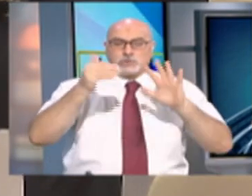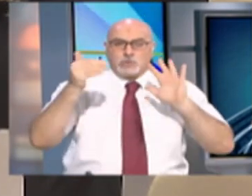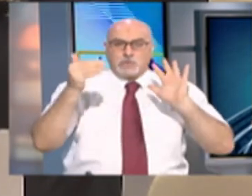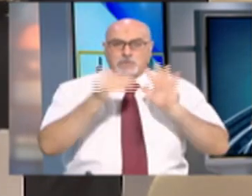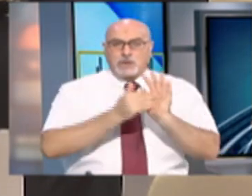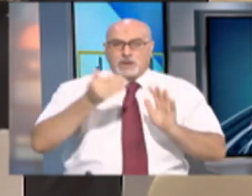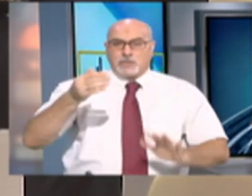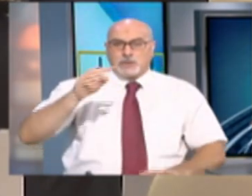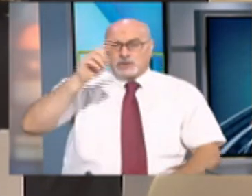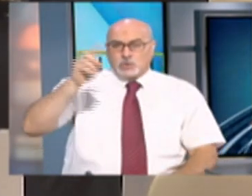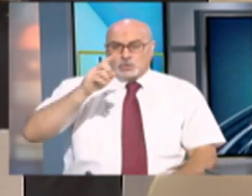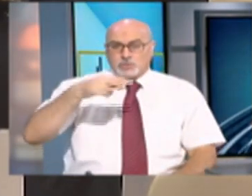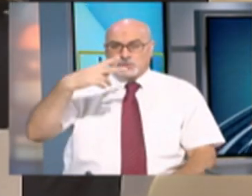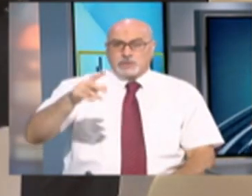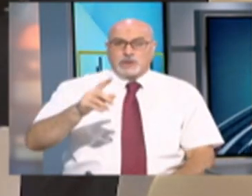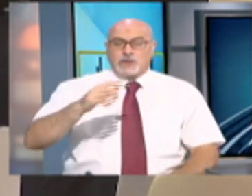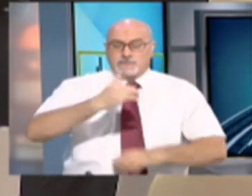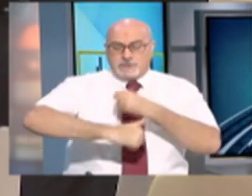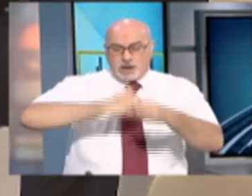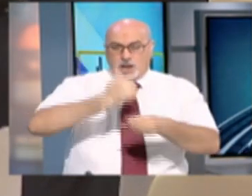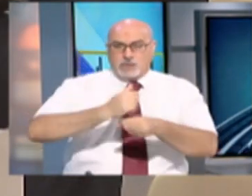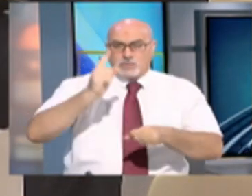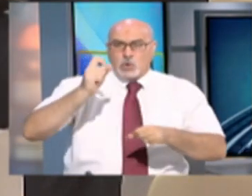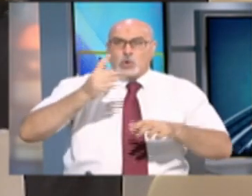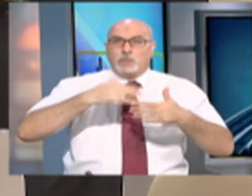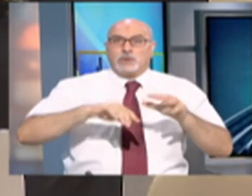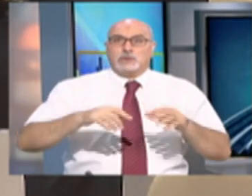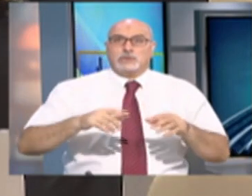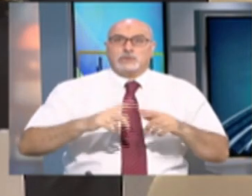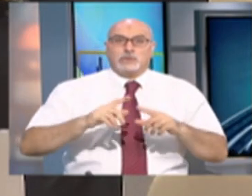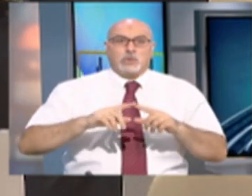3,300,000 متر مكعب سنويا في الجزائر. وما أعتقدش أن فيه